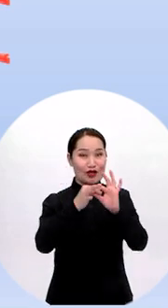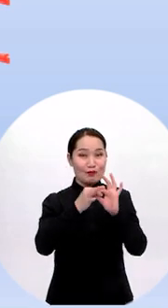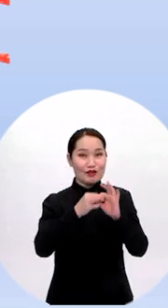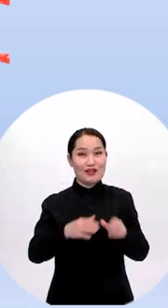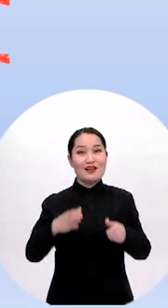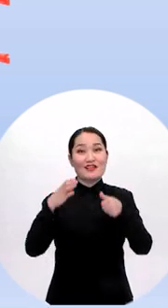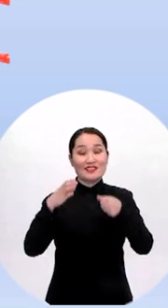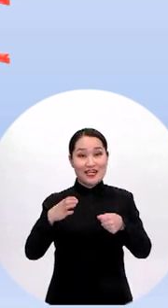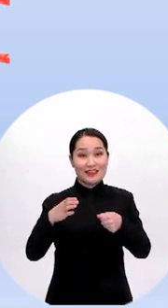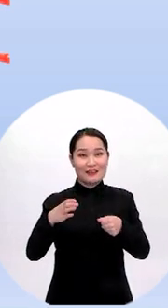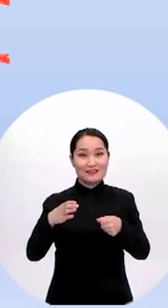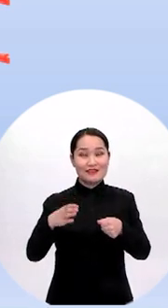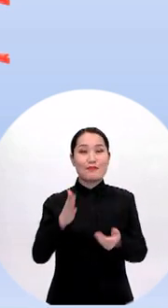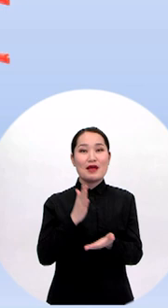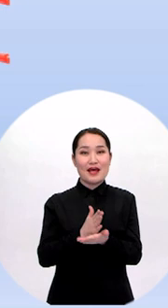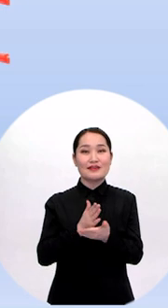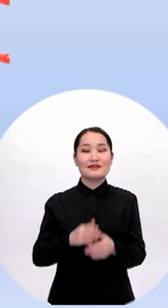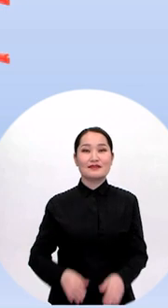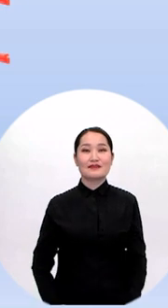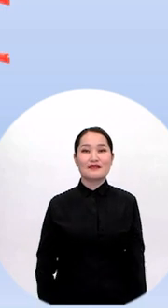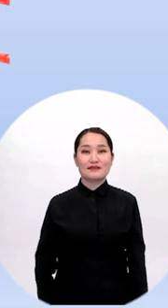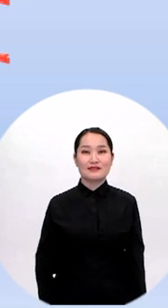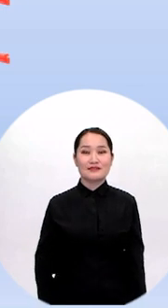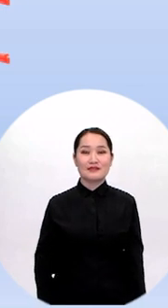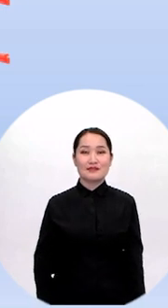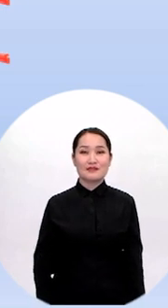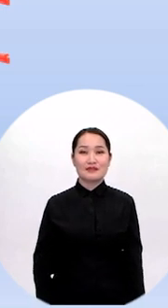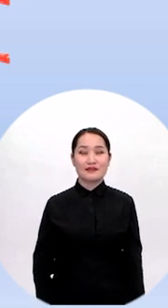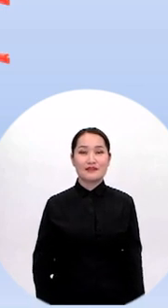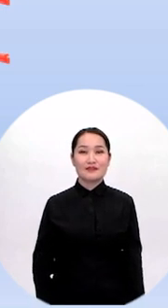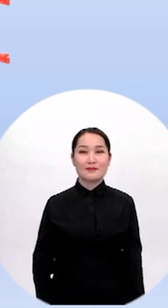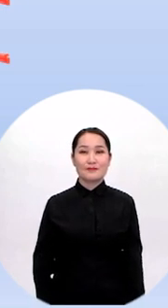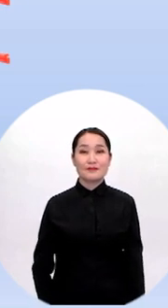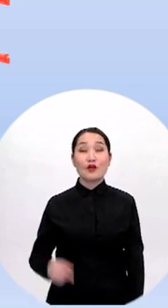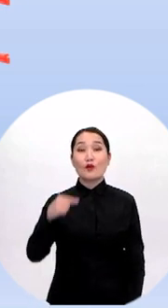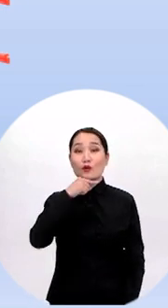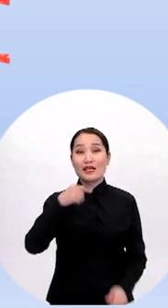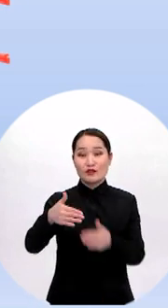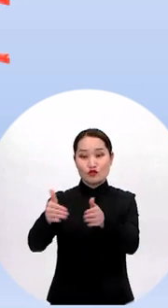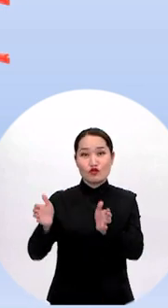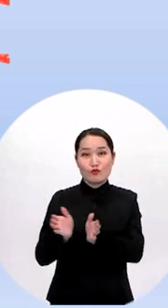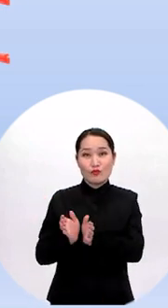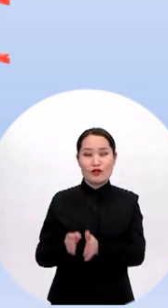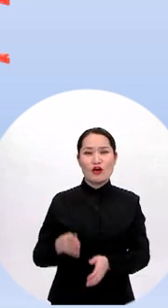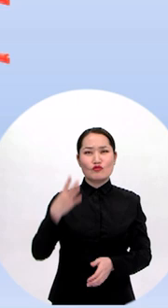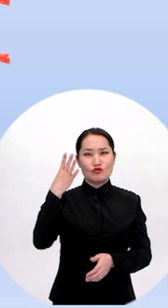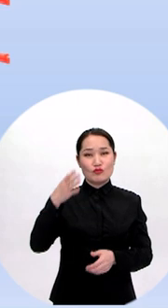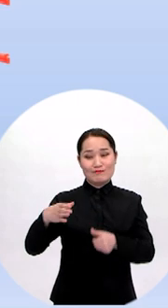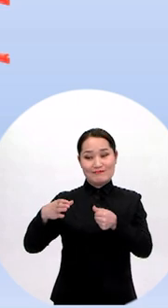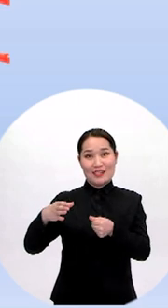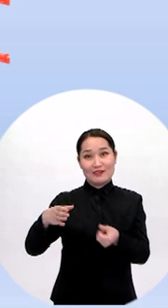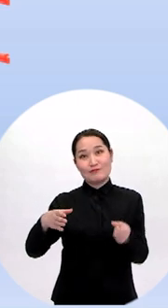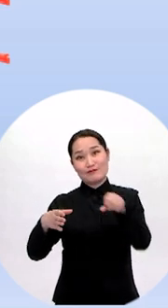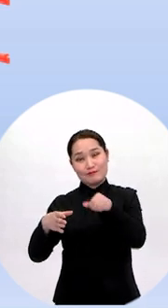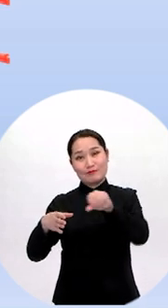дуршилтан дээр стандарт ус хэмжээнь шанаг байлаа. Тэгэхээр улаан түмпэнд дөрвөн шанаг